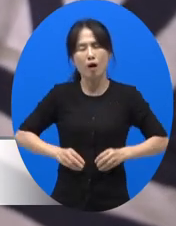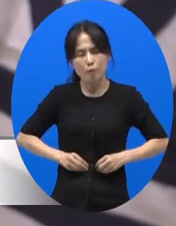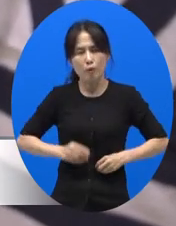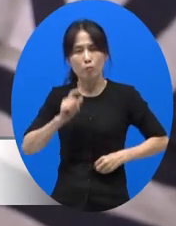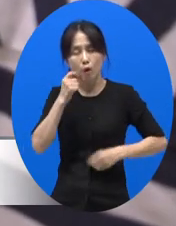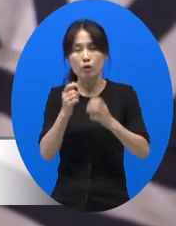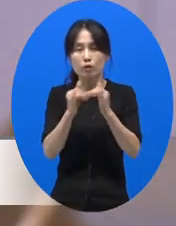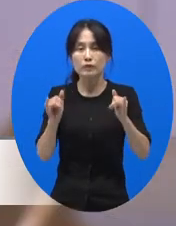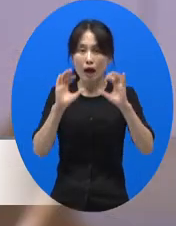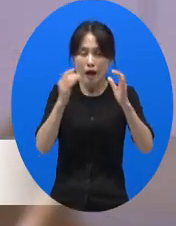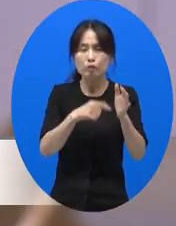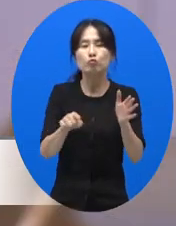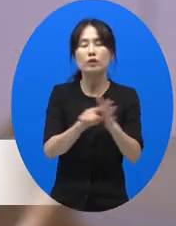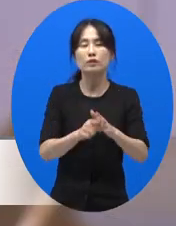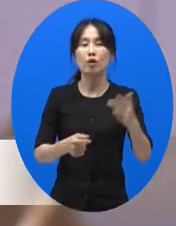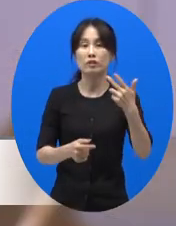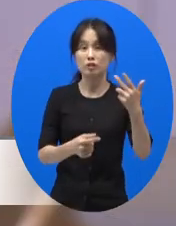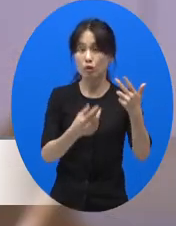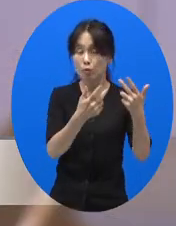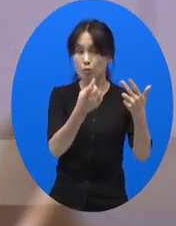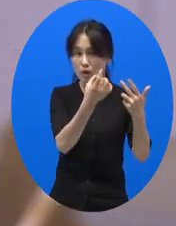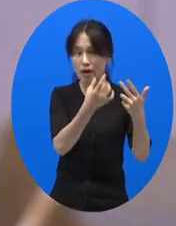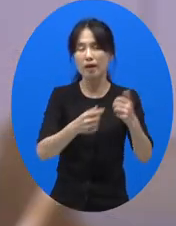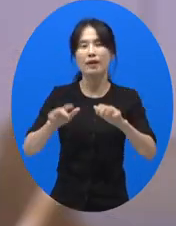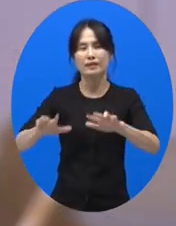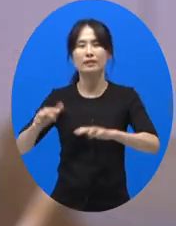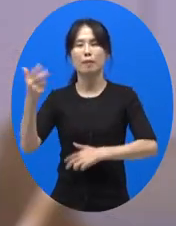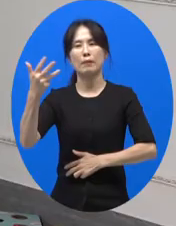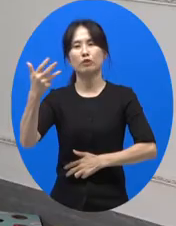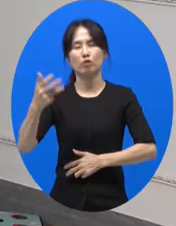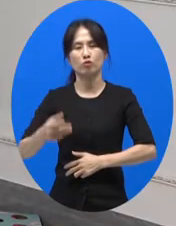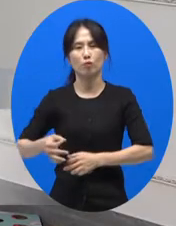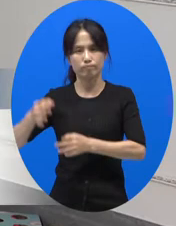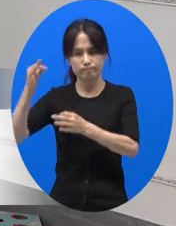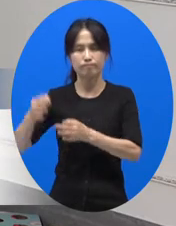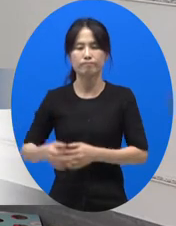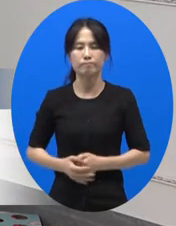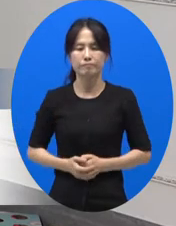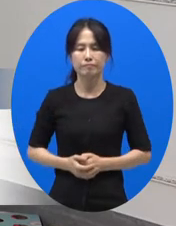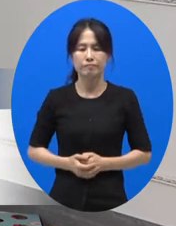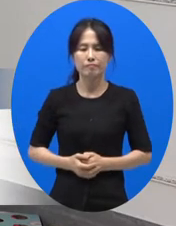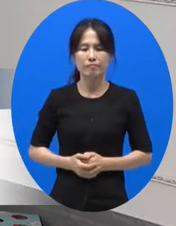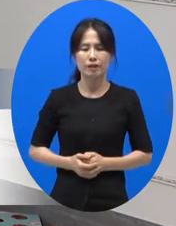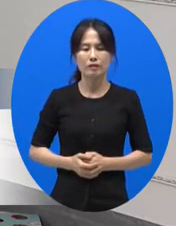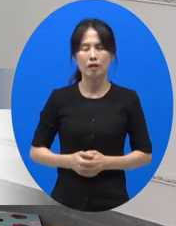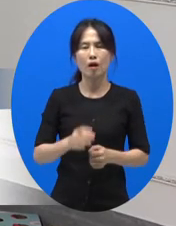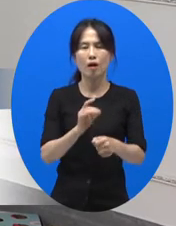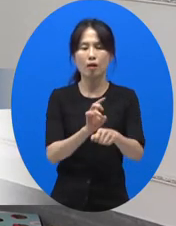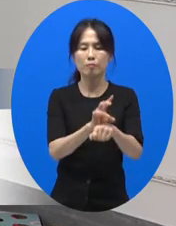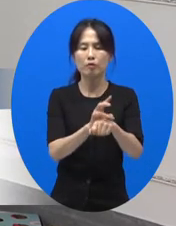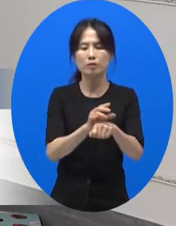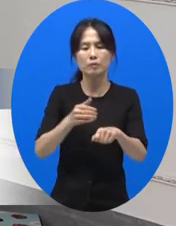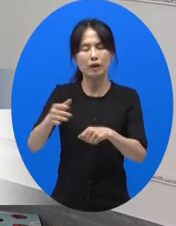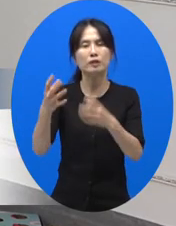급식 단가를 기존 7,000원에서 8,000원으로 올립니다. 편의점 가서 많이 사용해요.